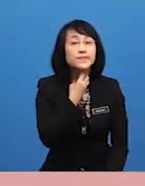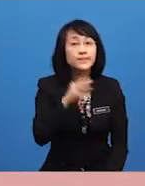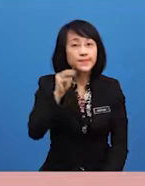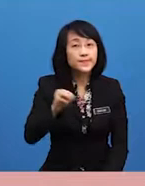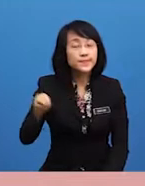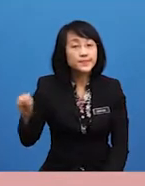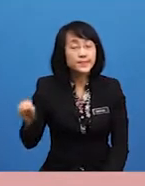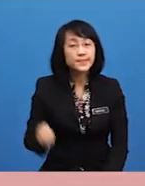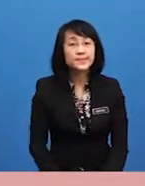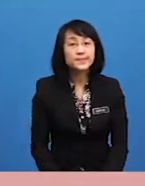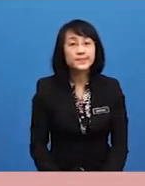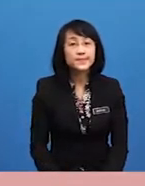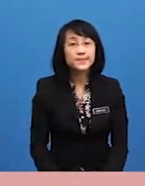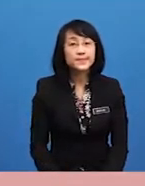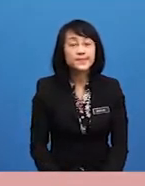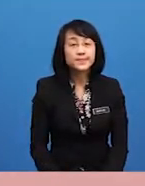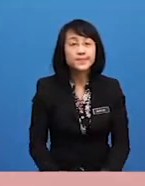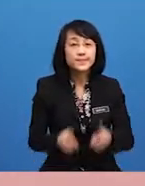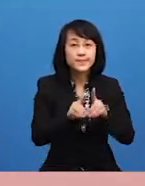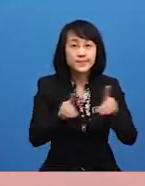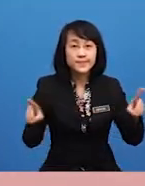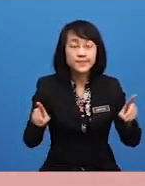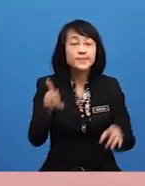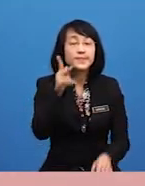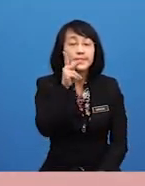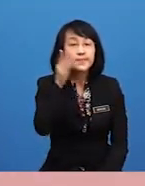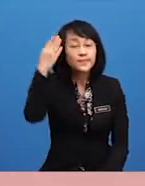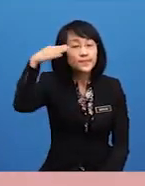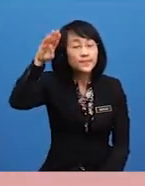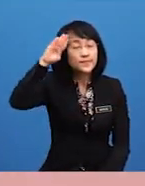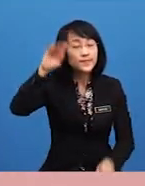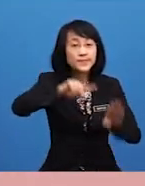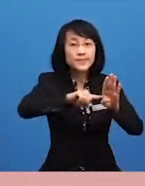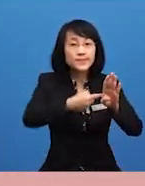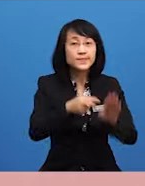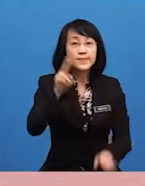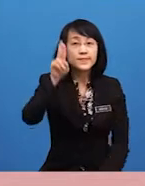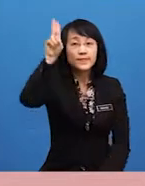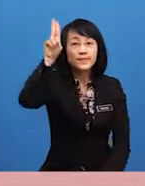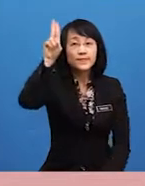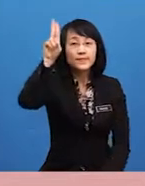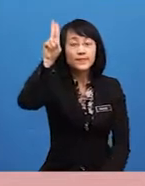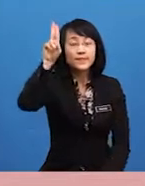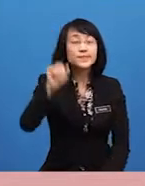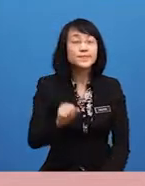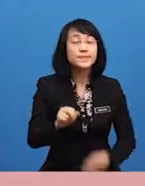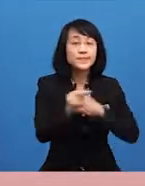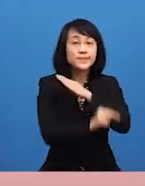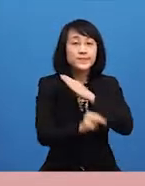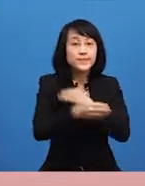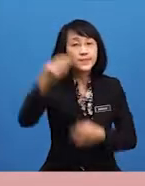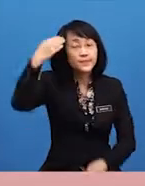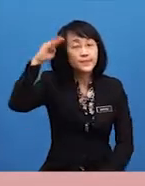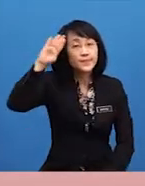Murid-murid, Dataran Kedah Perlis bermula dari utara iaitu di negeri Perlis